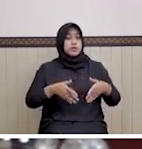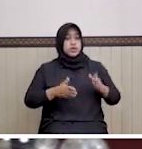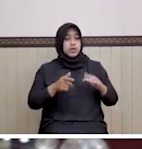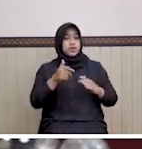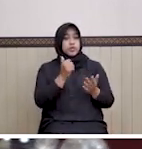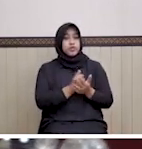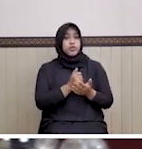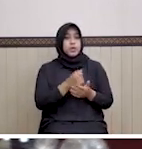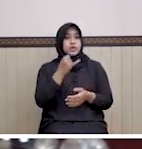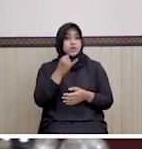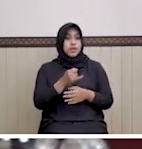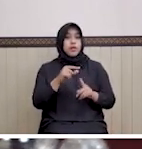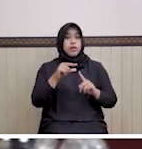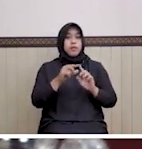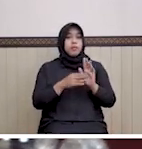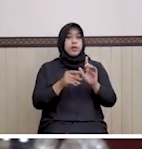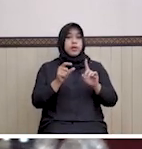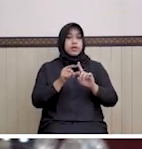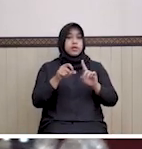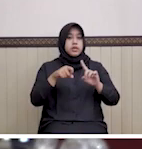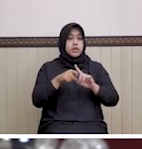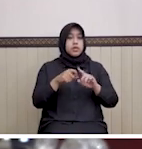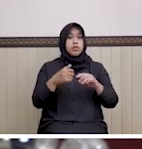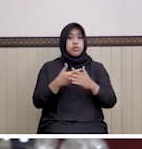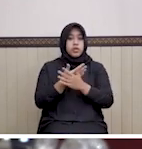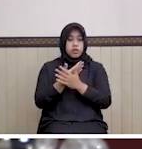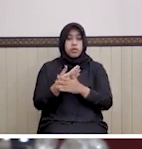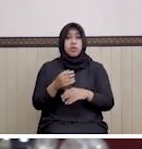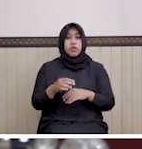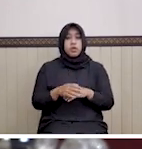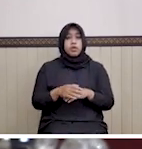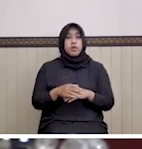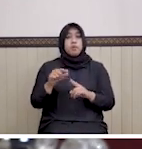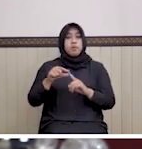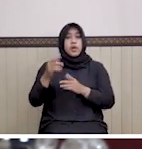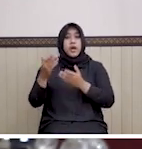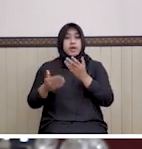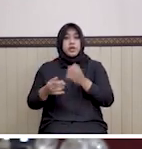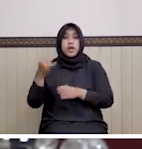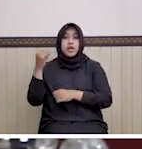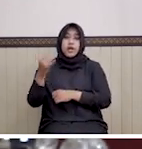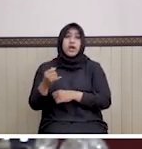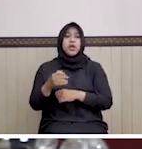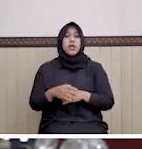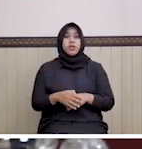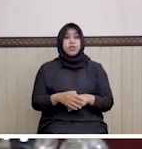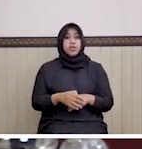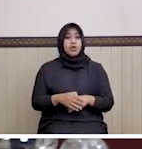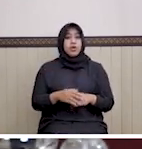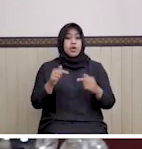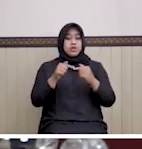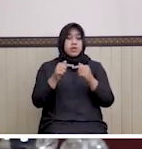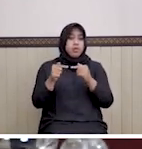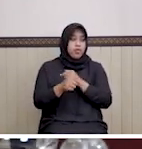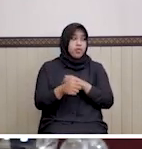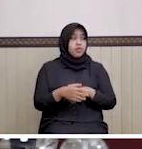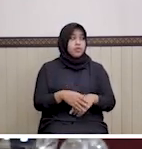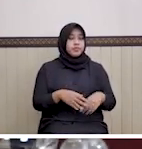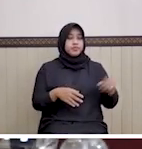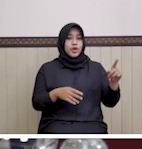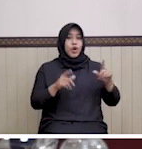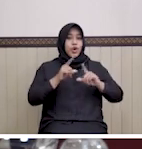Sigap kliru ya penyidiknya Gunungkidul Kejaksaan Agung Gede pengadilannya keliru ini hah ongkirnya alumni-alumni